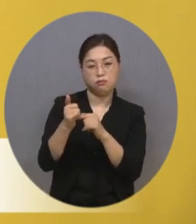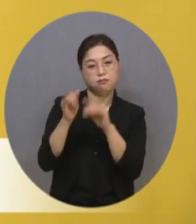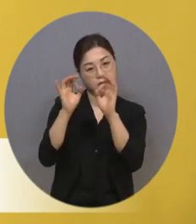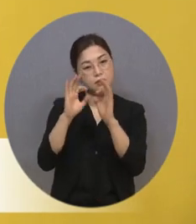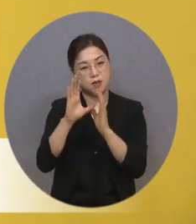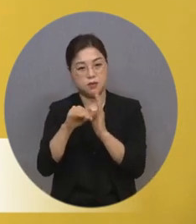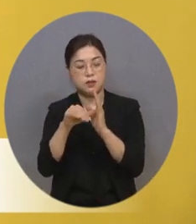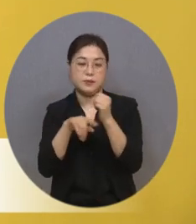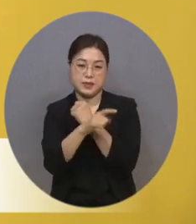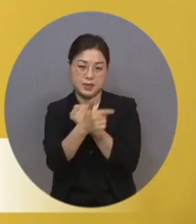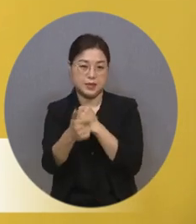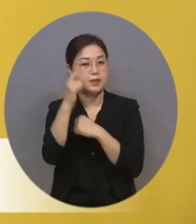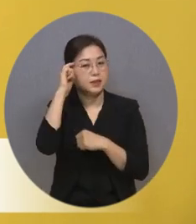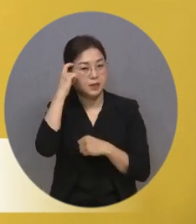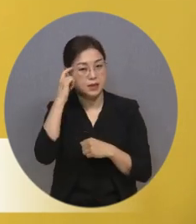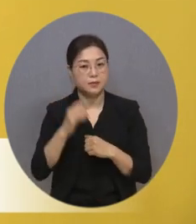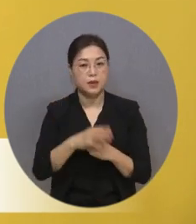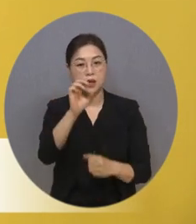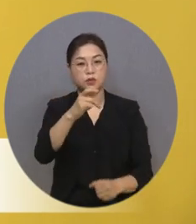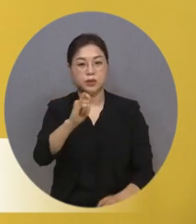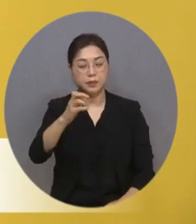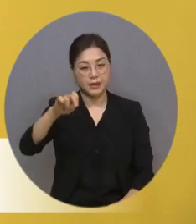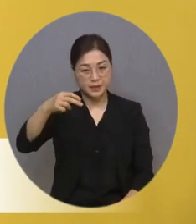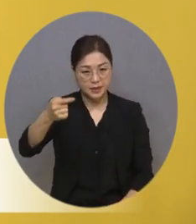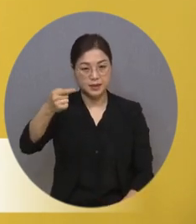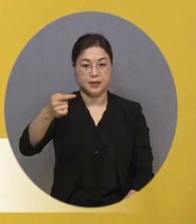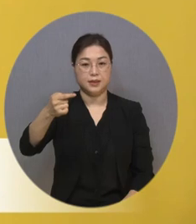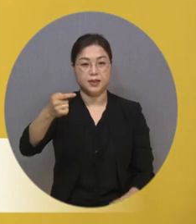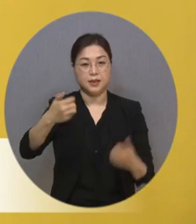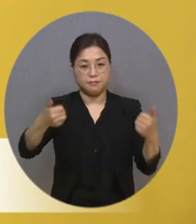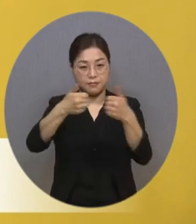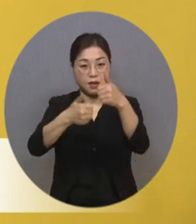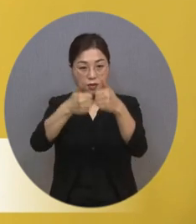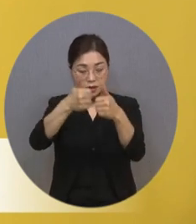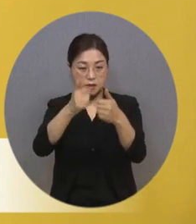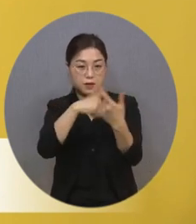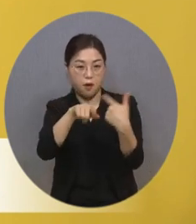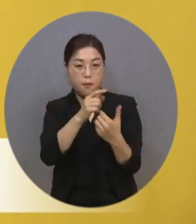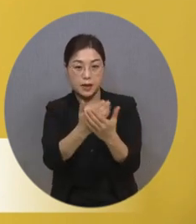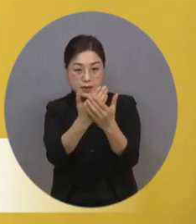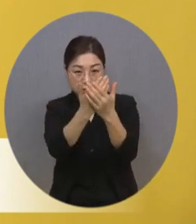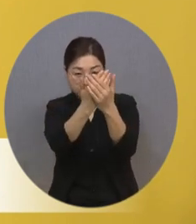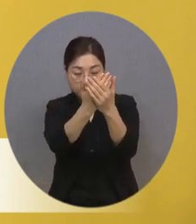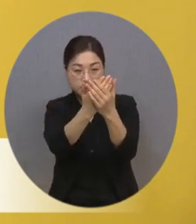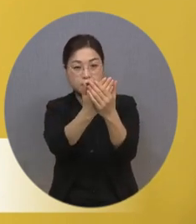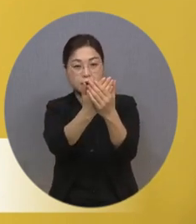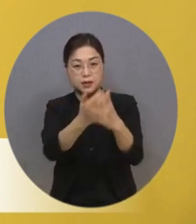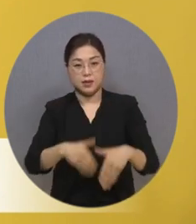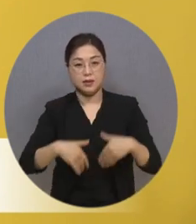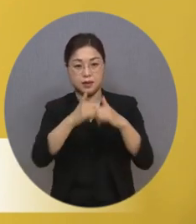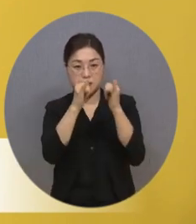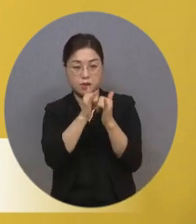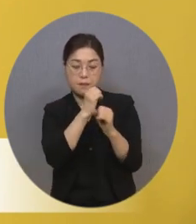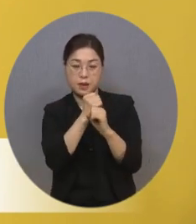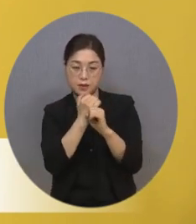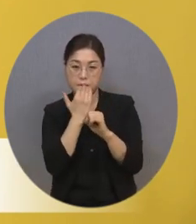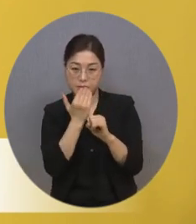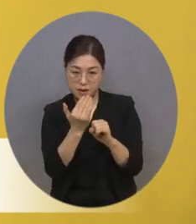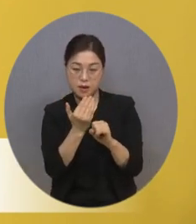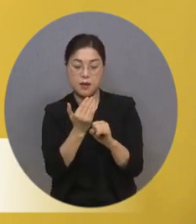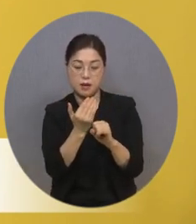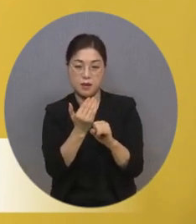앞으로 유니파이드 컵을 더 발전시켜서 더 따뜻한 사회가 될 수